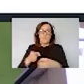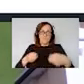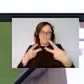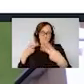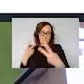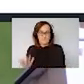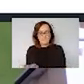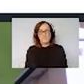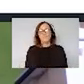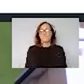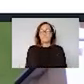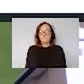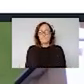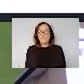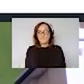webinaru.